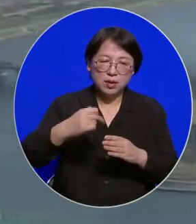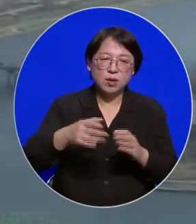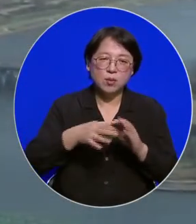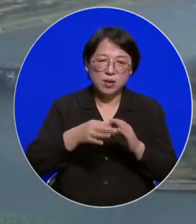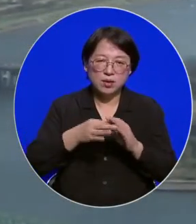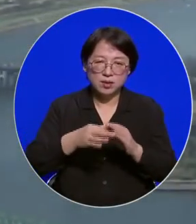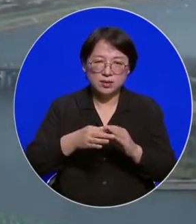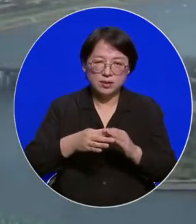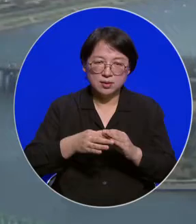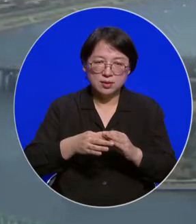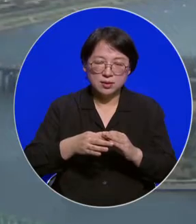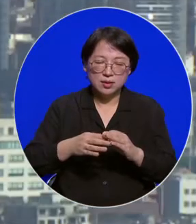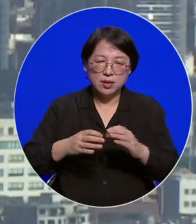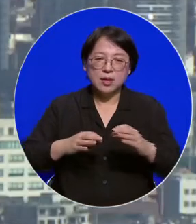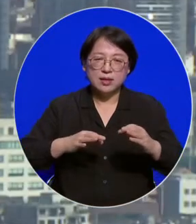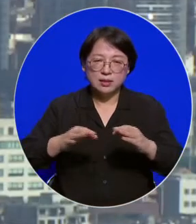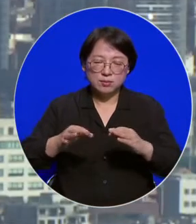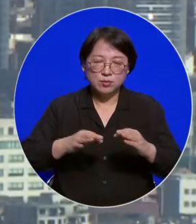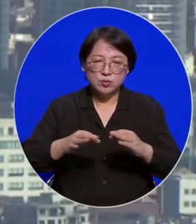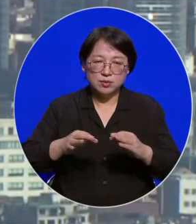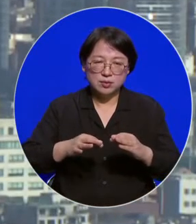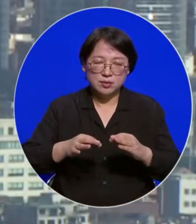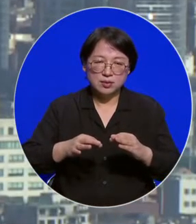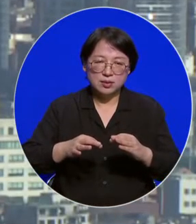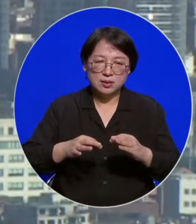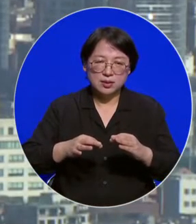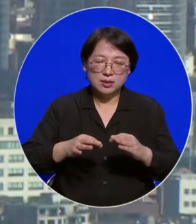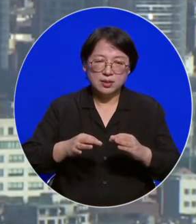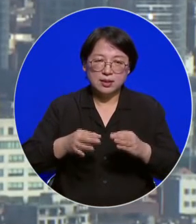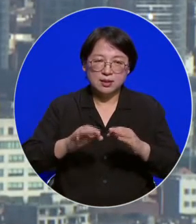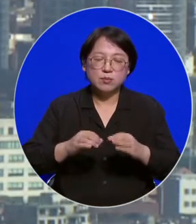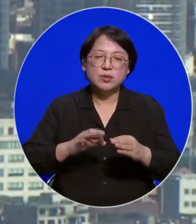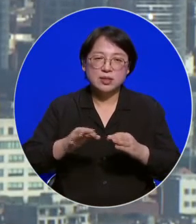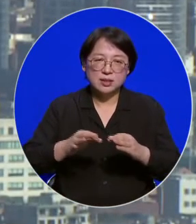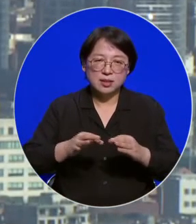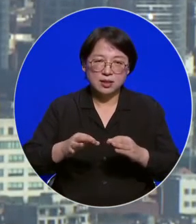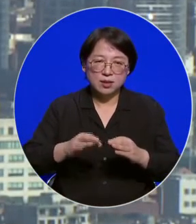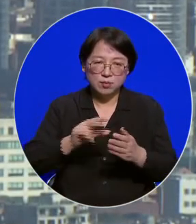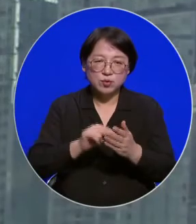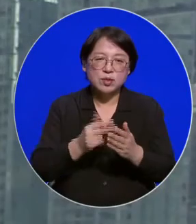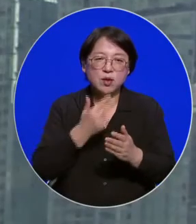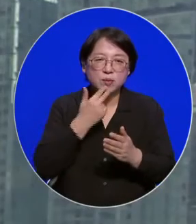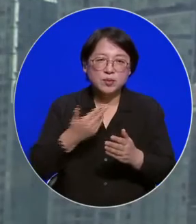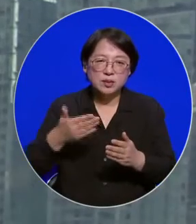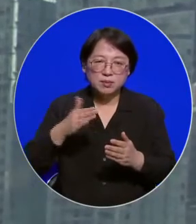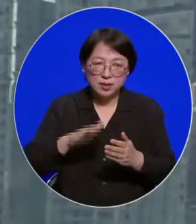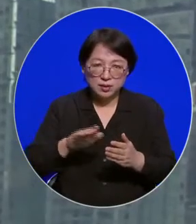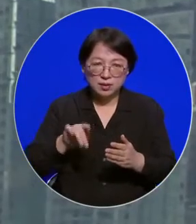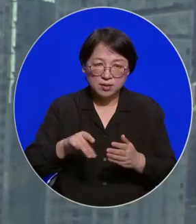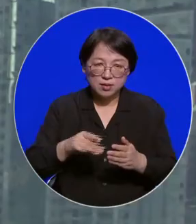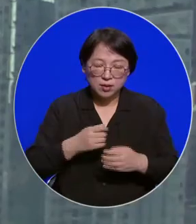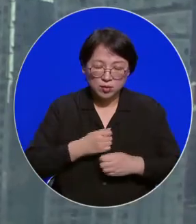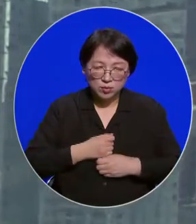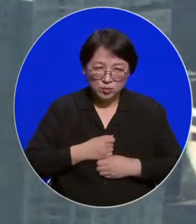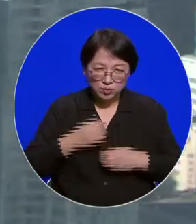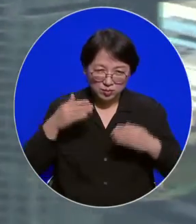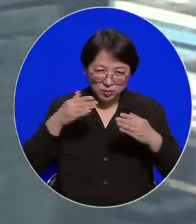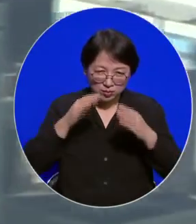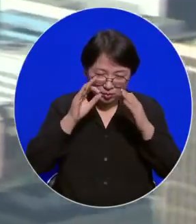영향은 없지만 잠재 리스크의 현재화를 배제할 수 없다면서 예의주시 하겠다고 강조했습니다